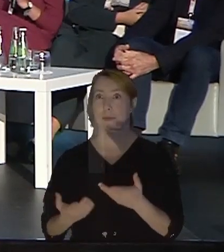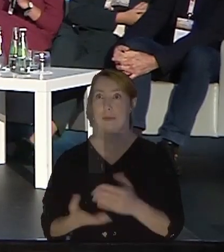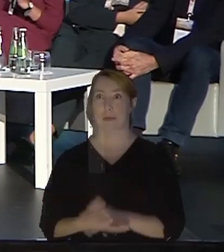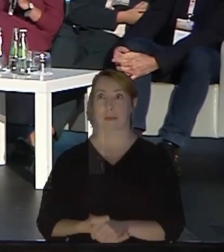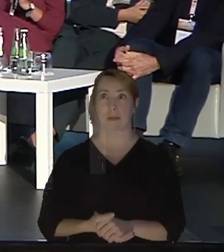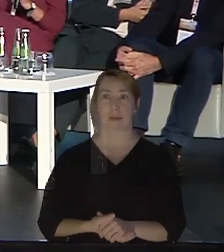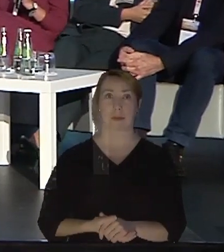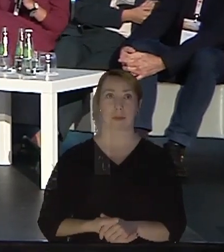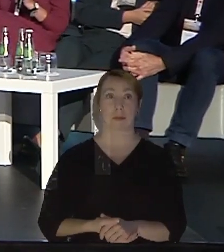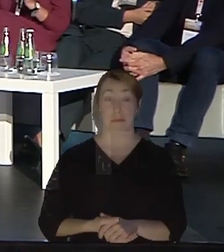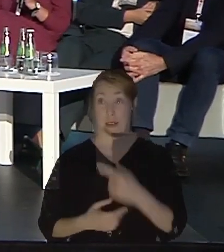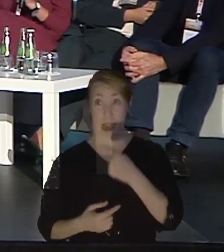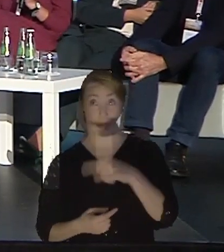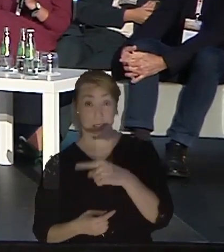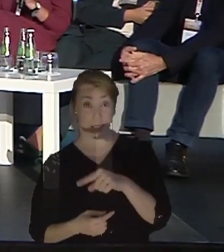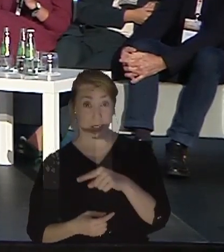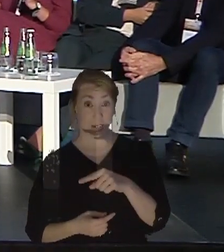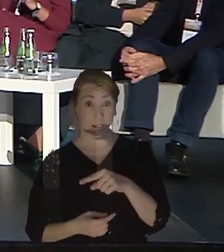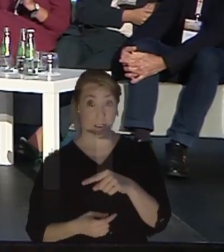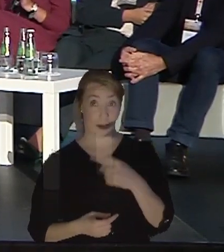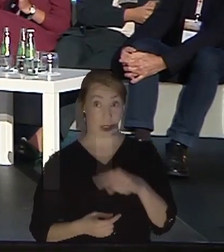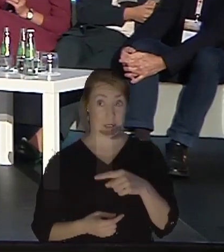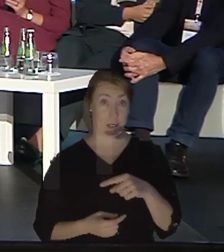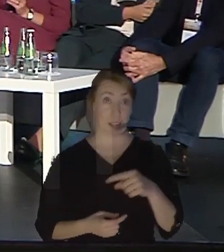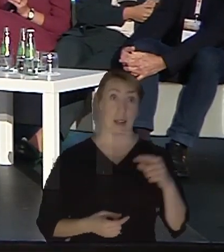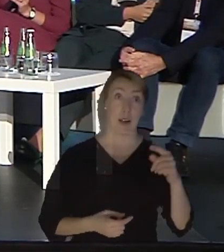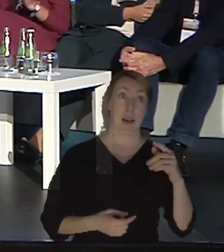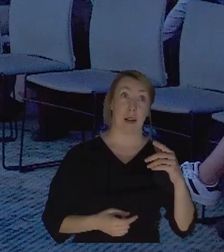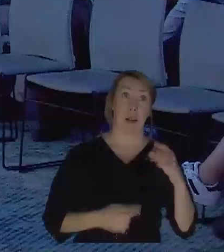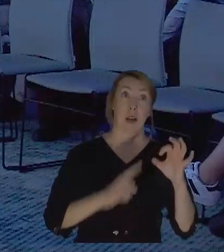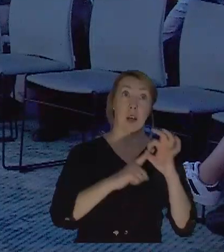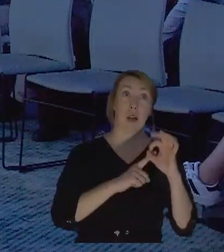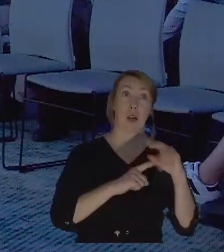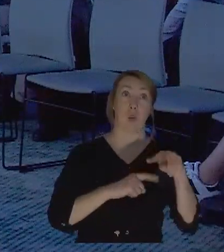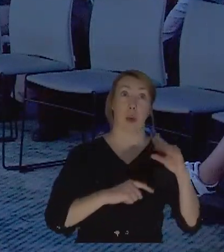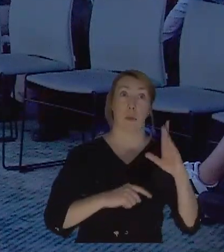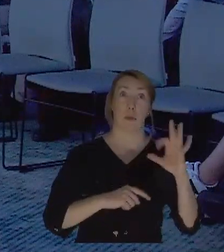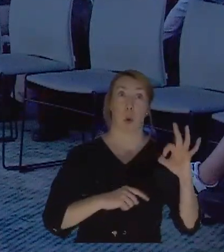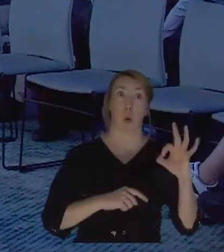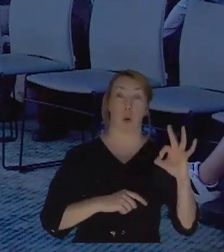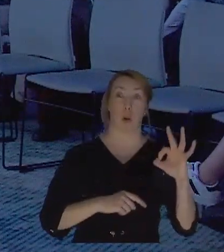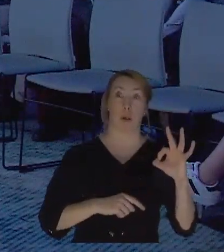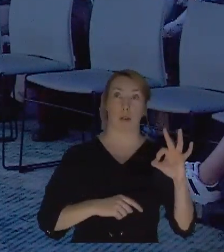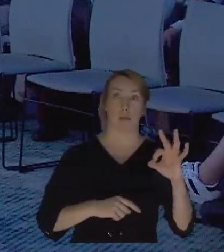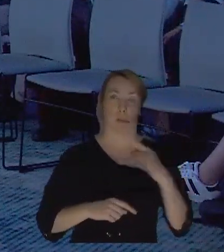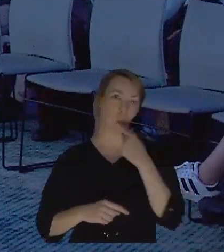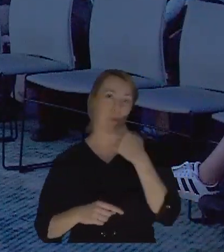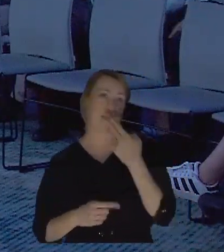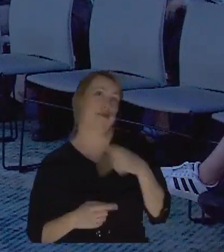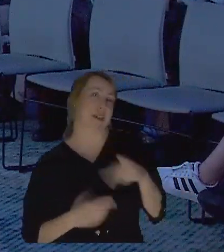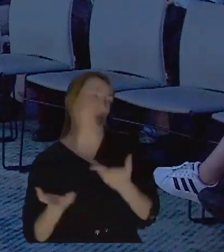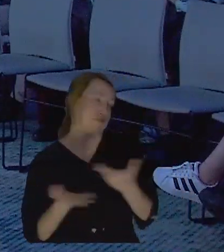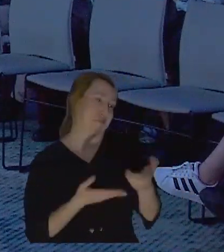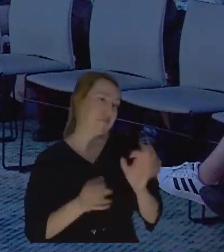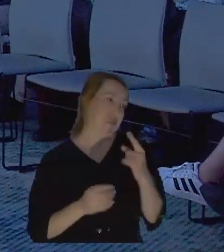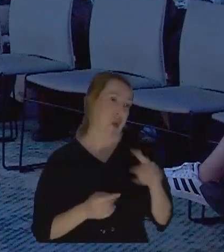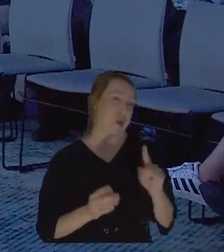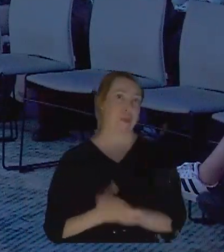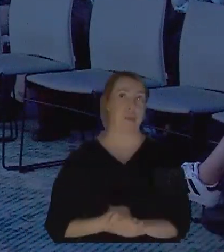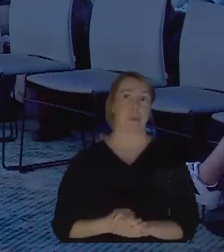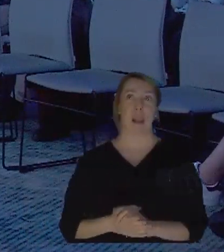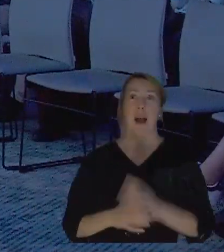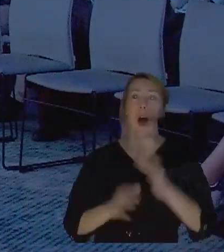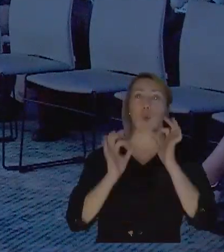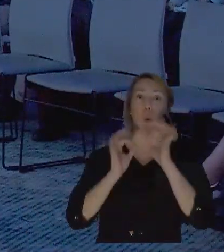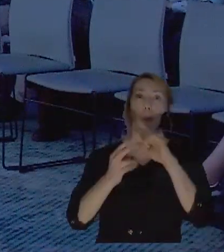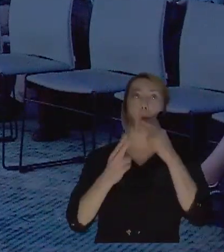Dawida. Dawida bierzecie, czy bierzecie Kłebo? No. D. Mówią, że D. A